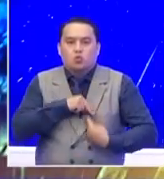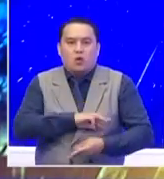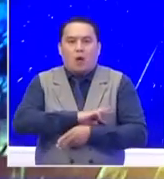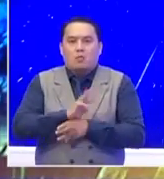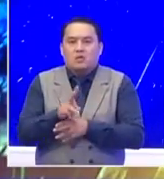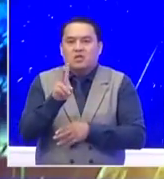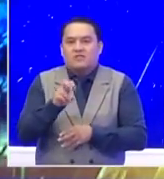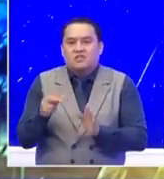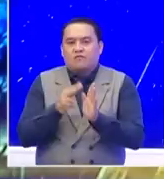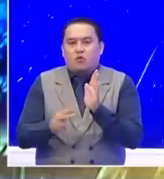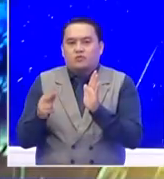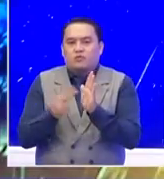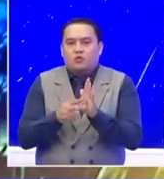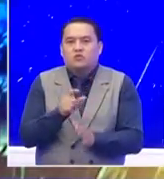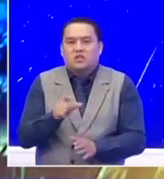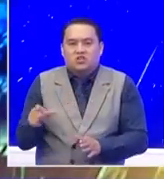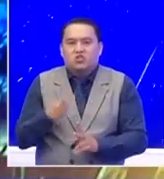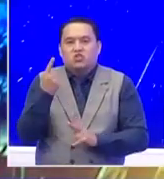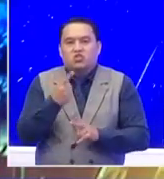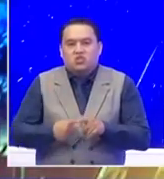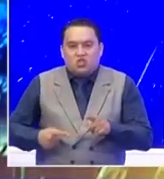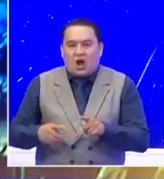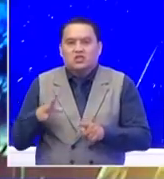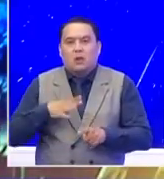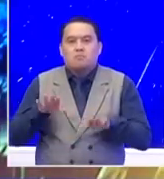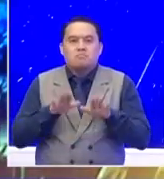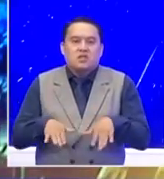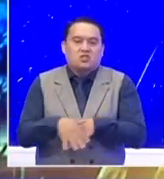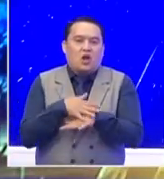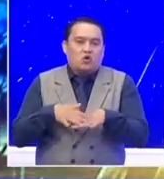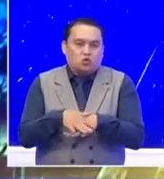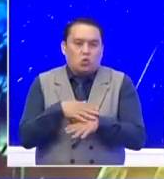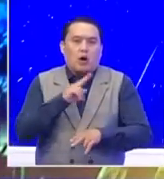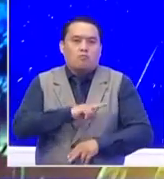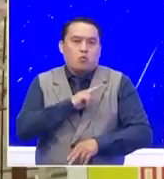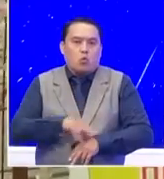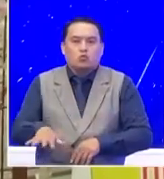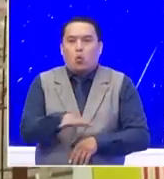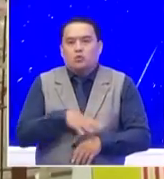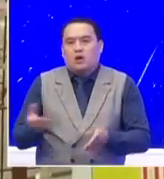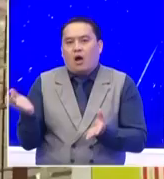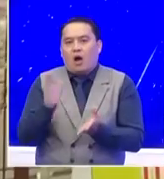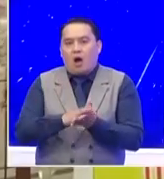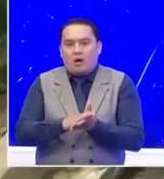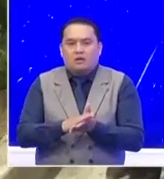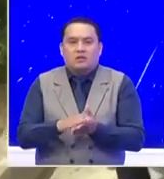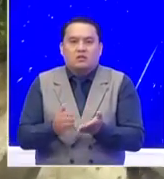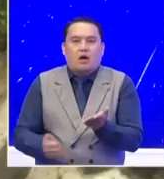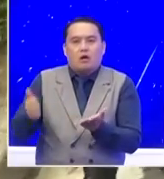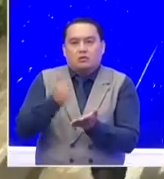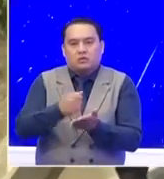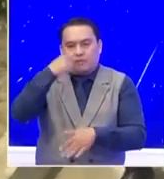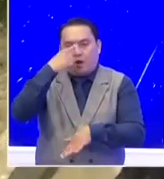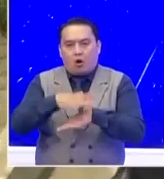трудоустроить 288 человек. Львиная доля из них – местные жители. С ходом работ на участках ознакомился недавно назначенный